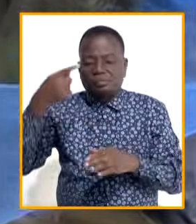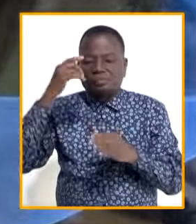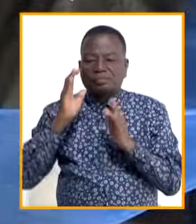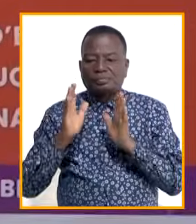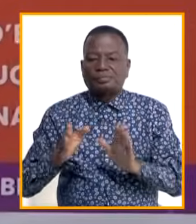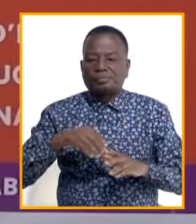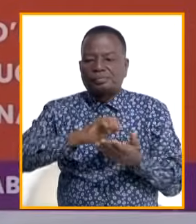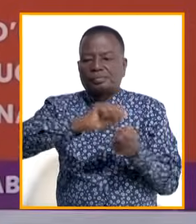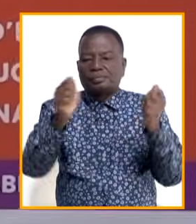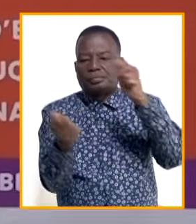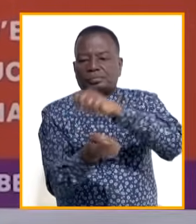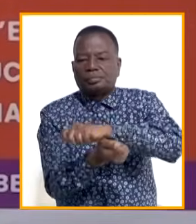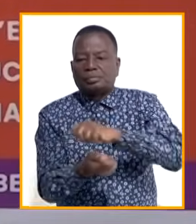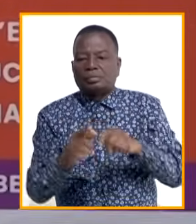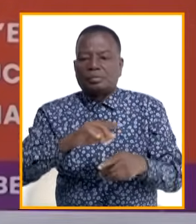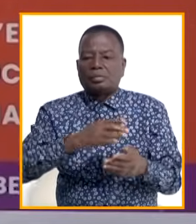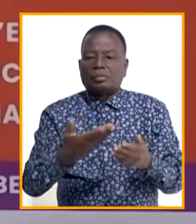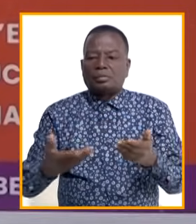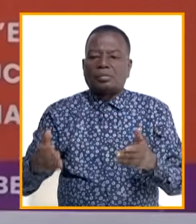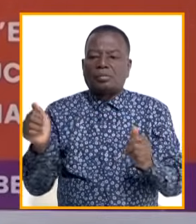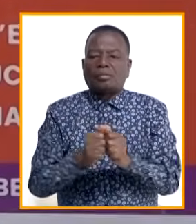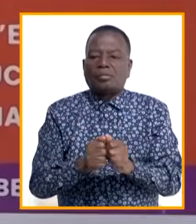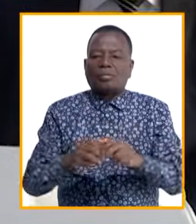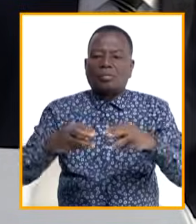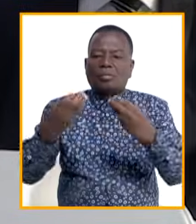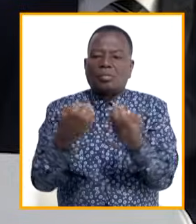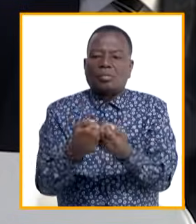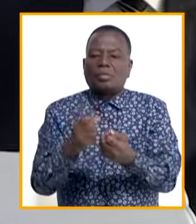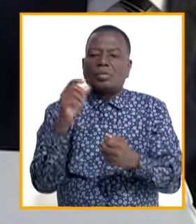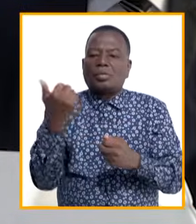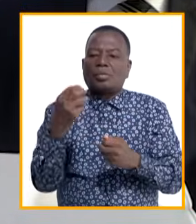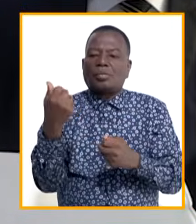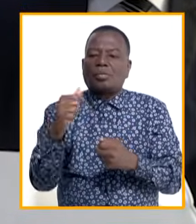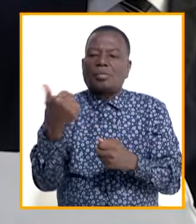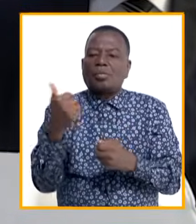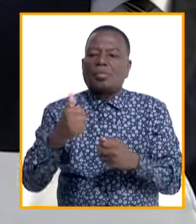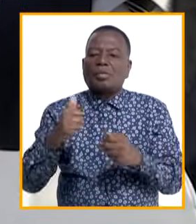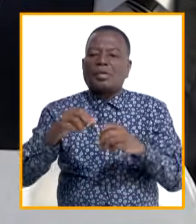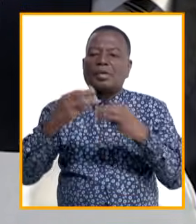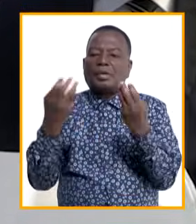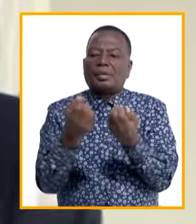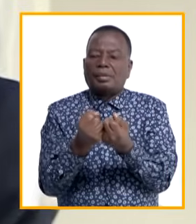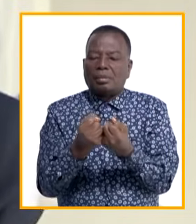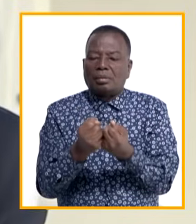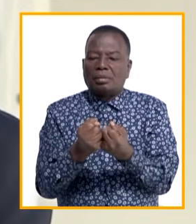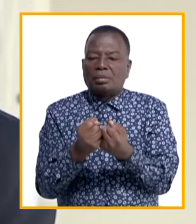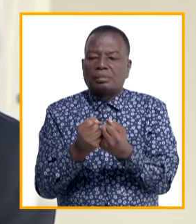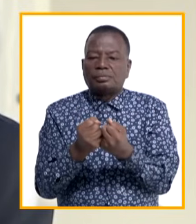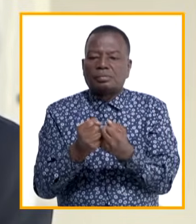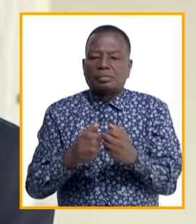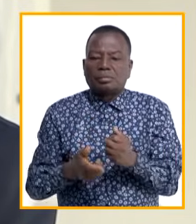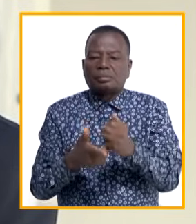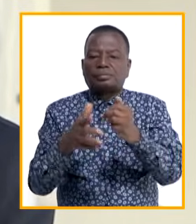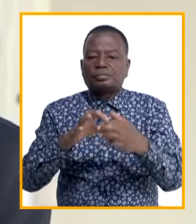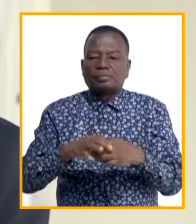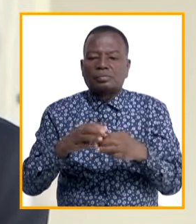donc inverser les choses. Et à travers cet atelier, 10 ateliers de formation des gestionnaires d'écloseries piscicoles en conduite de